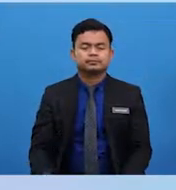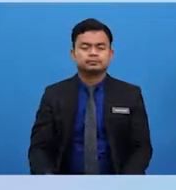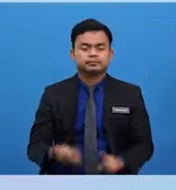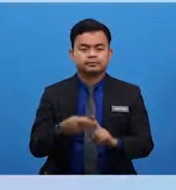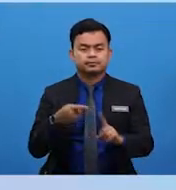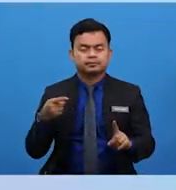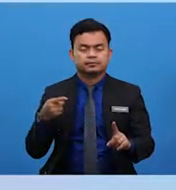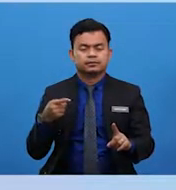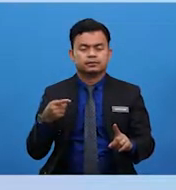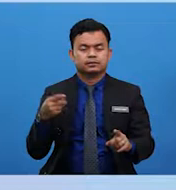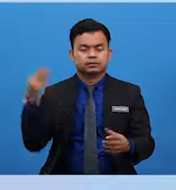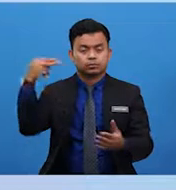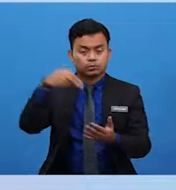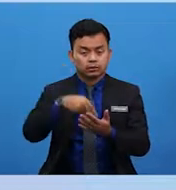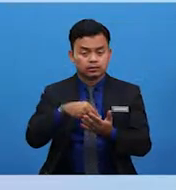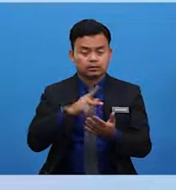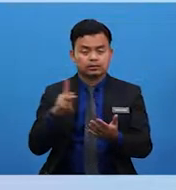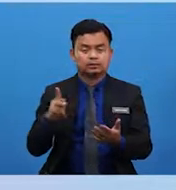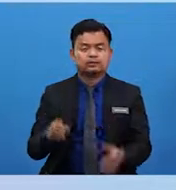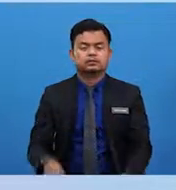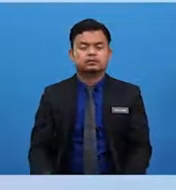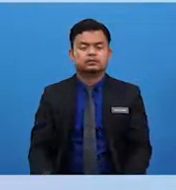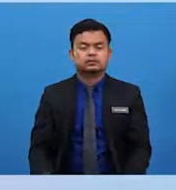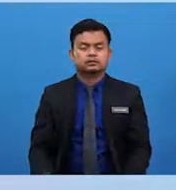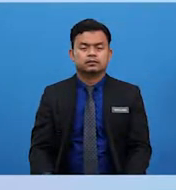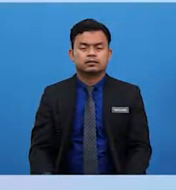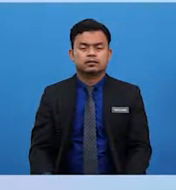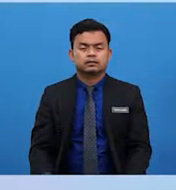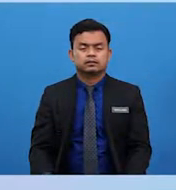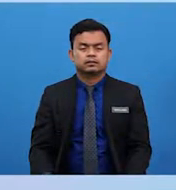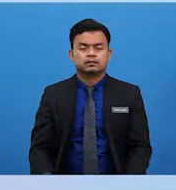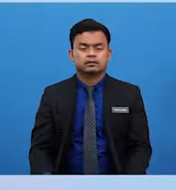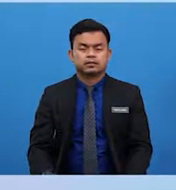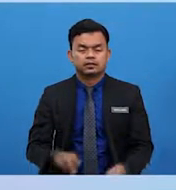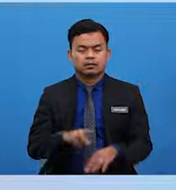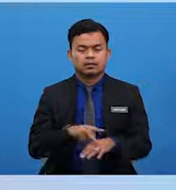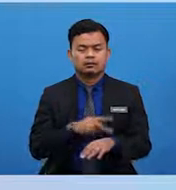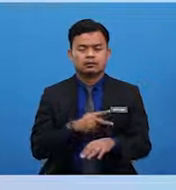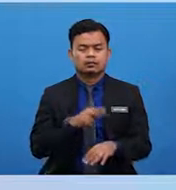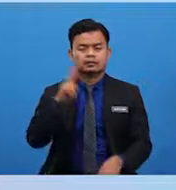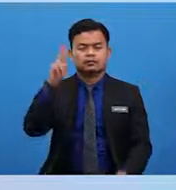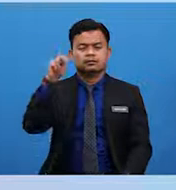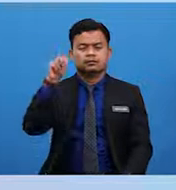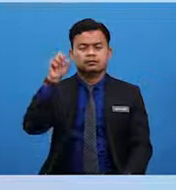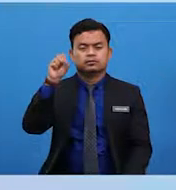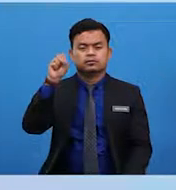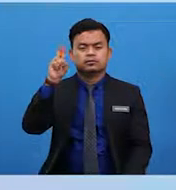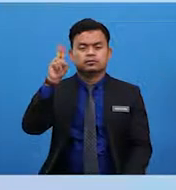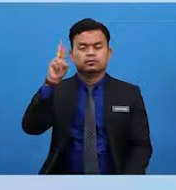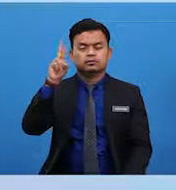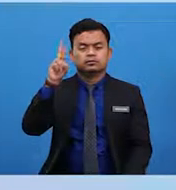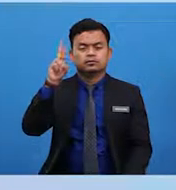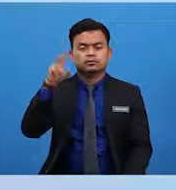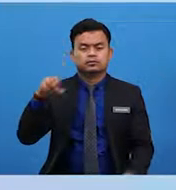Oke dari aspek pengulangan Oke aspek ini adalah desain ulangan unsur-unsur seni untuk memberi kesan